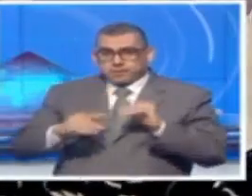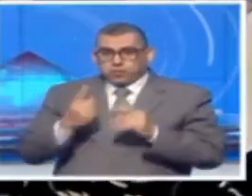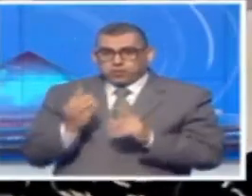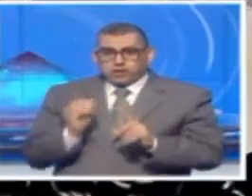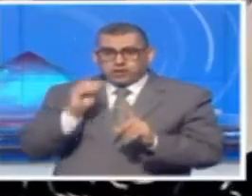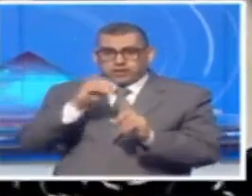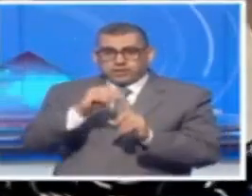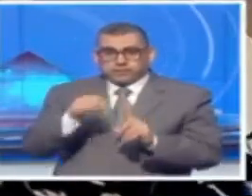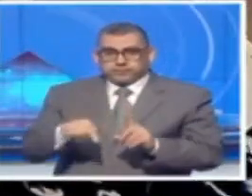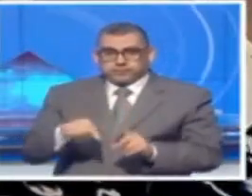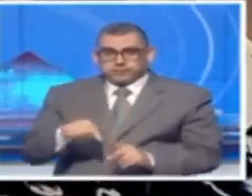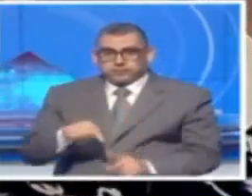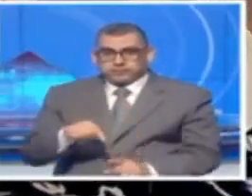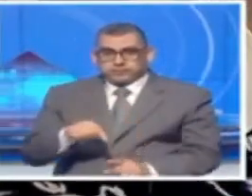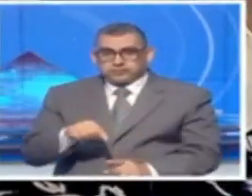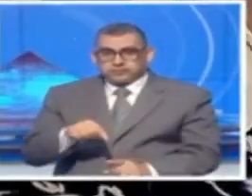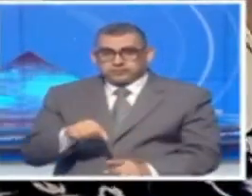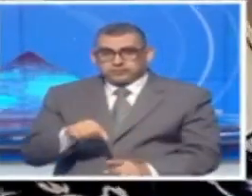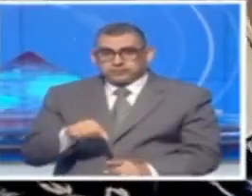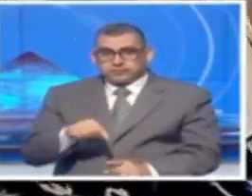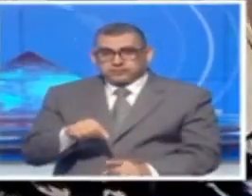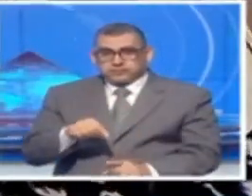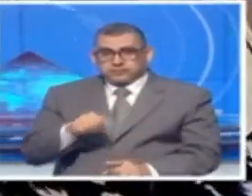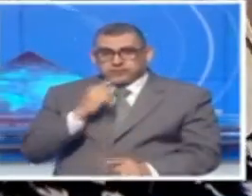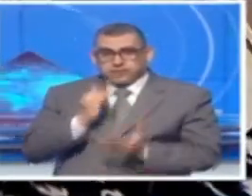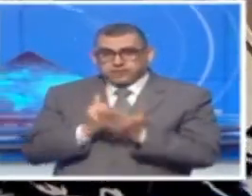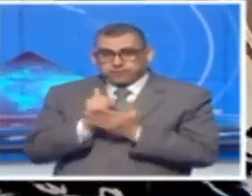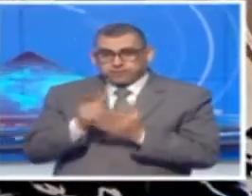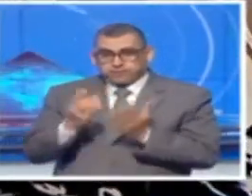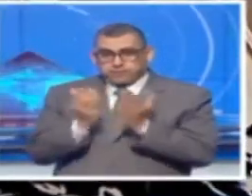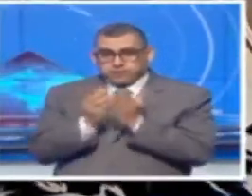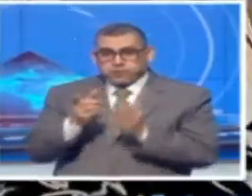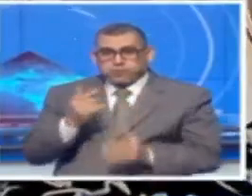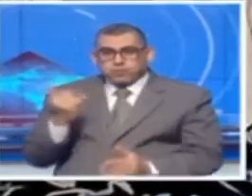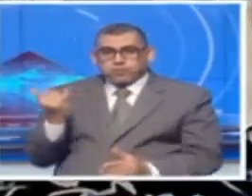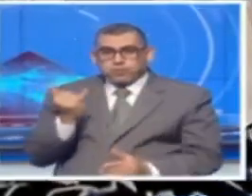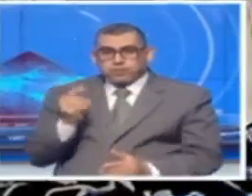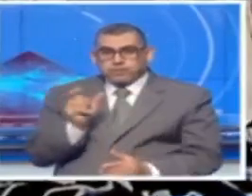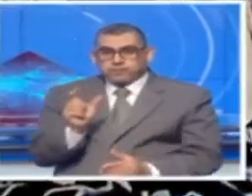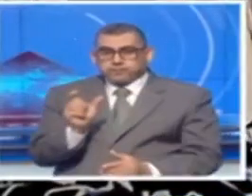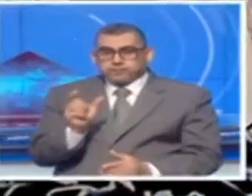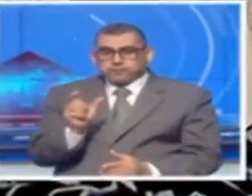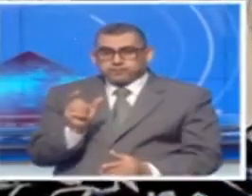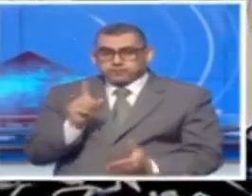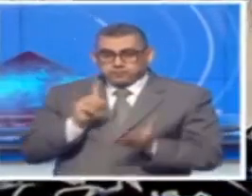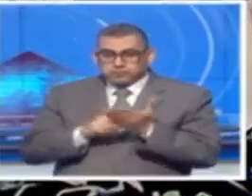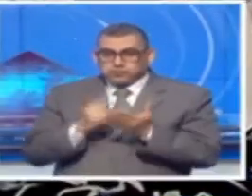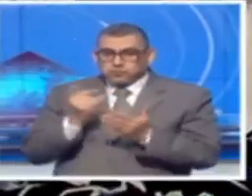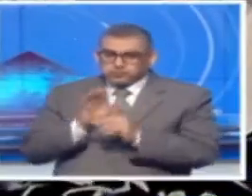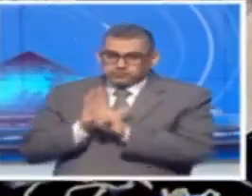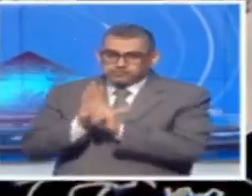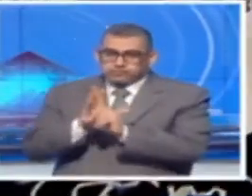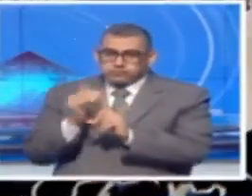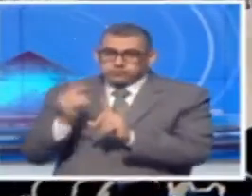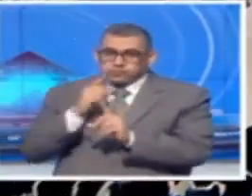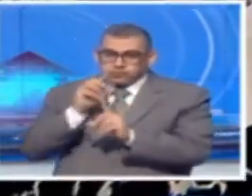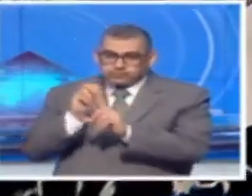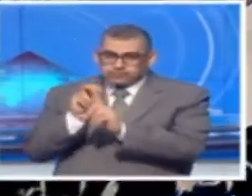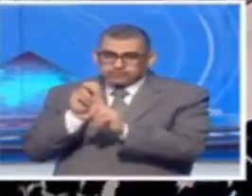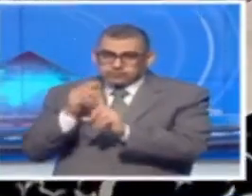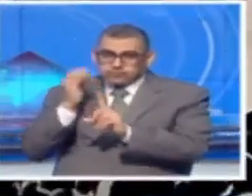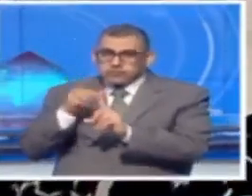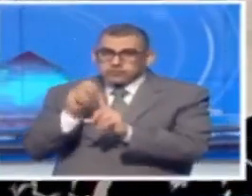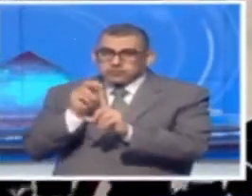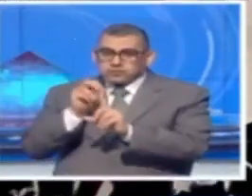في المدارس. المرحلة دي هي أهم مرحلة لازم نستثمر فيها، لأن هي دي المرحلة اللي